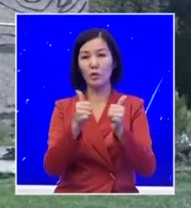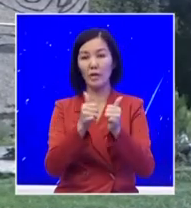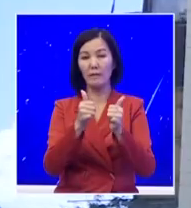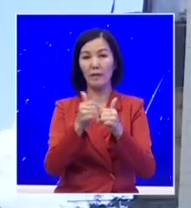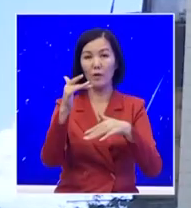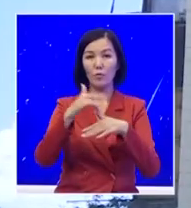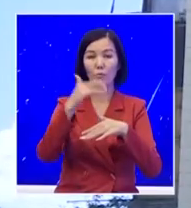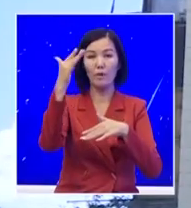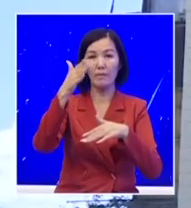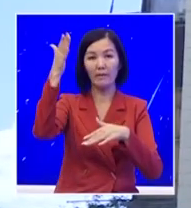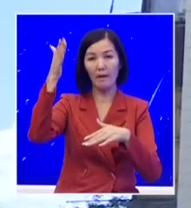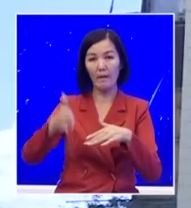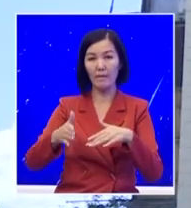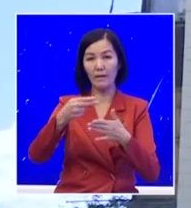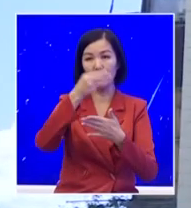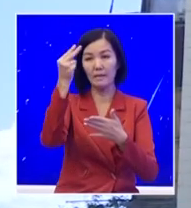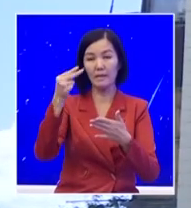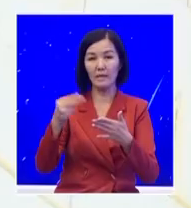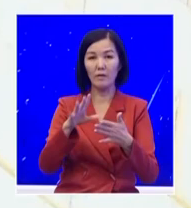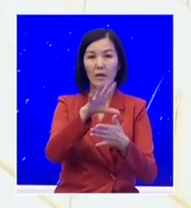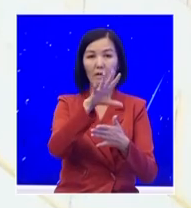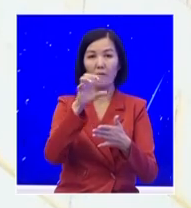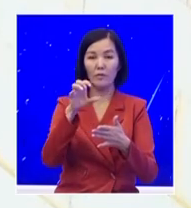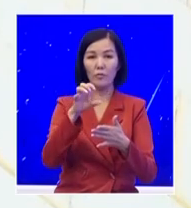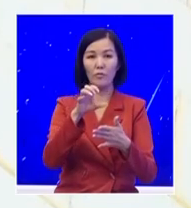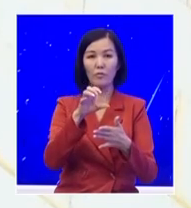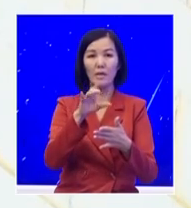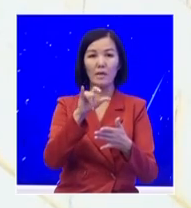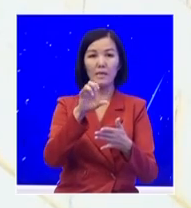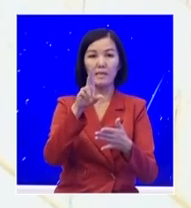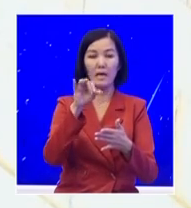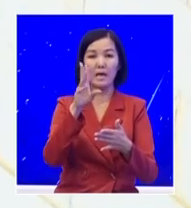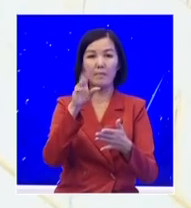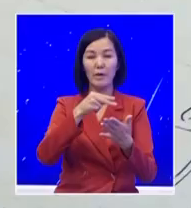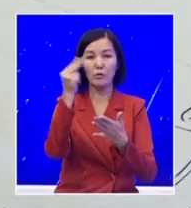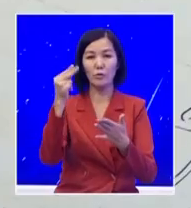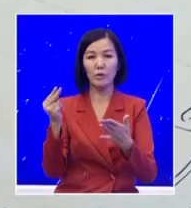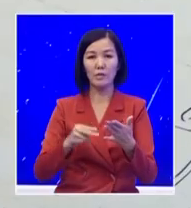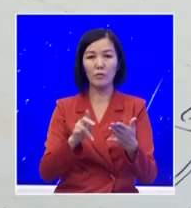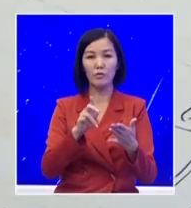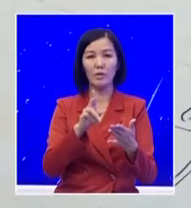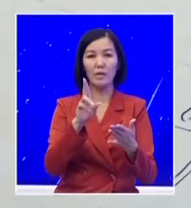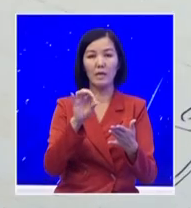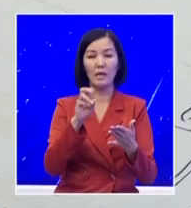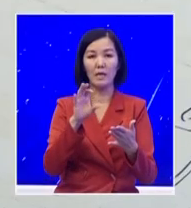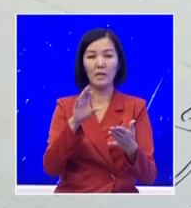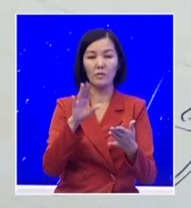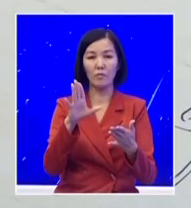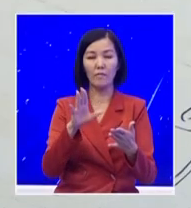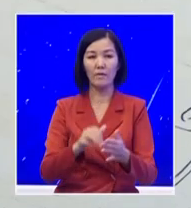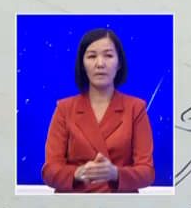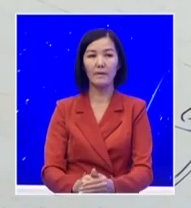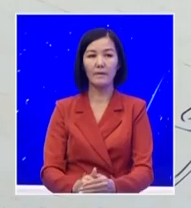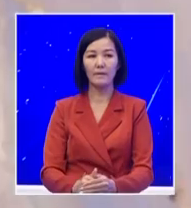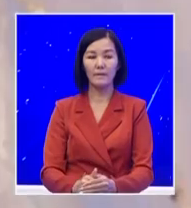қабырғасына салынып жатыр. Авторы белгілі фотограф Жеңіс Қабай, ал суретті салушы Бекболат Кеңесов.